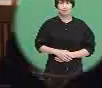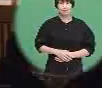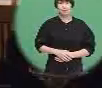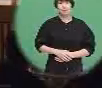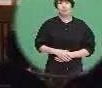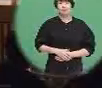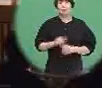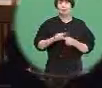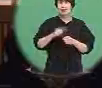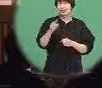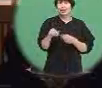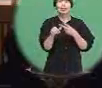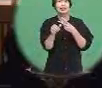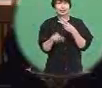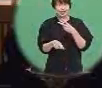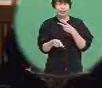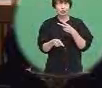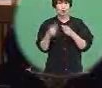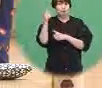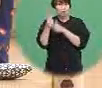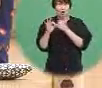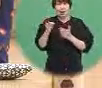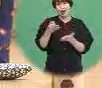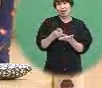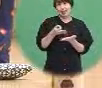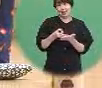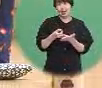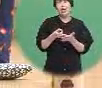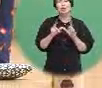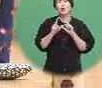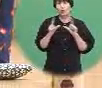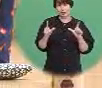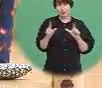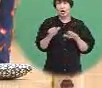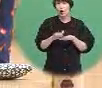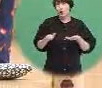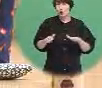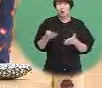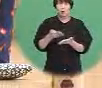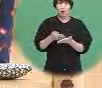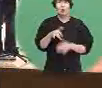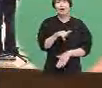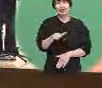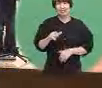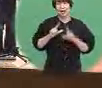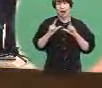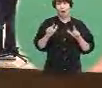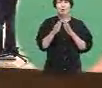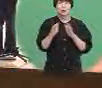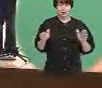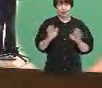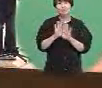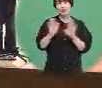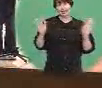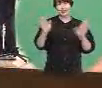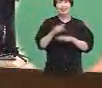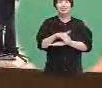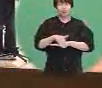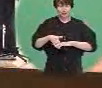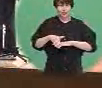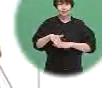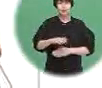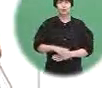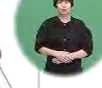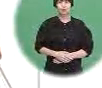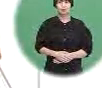ます来年2月には民などを披露する子供語り発表会も予定されてい